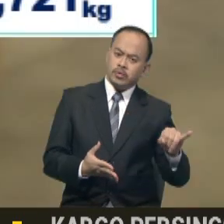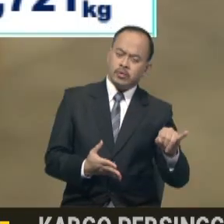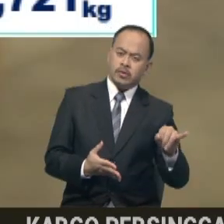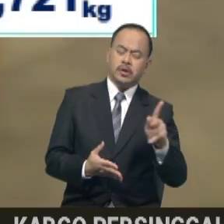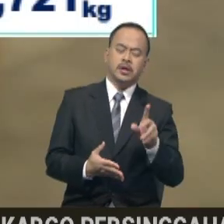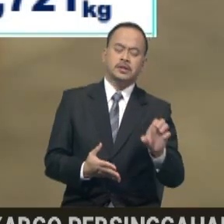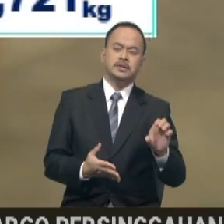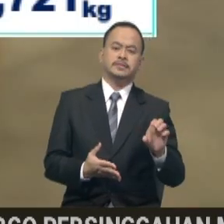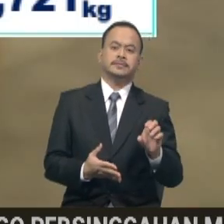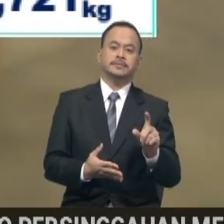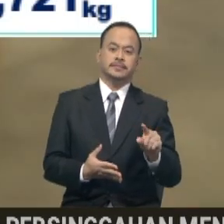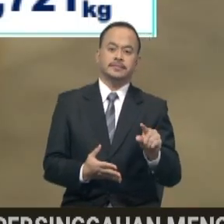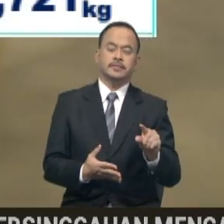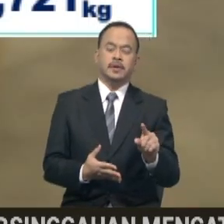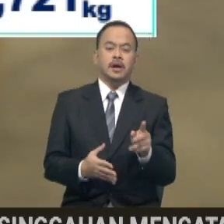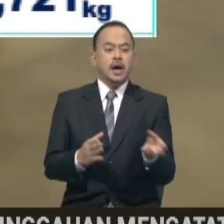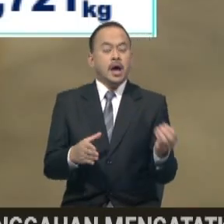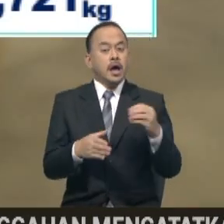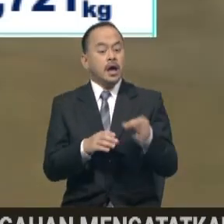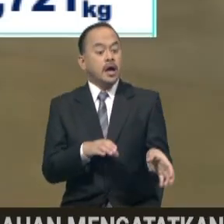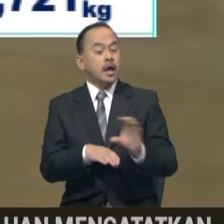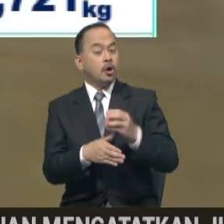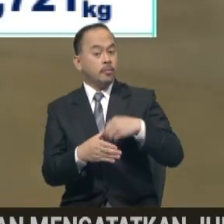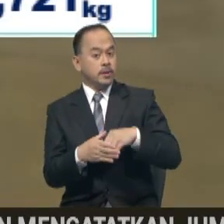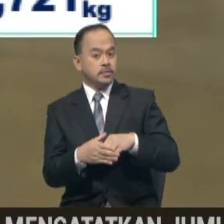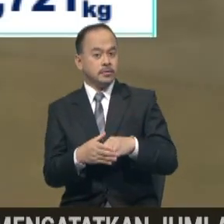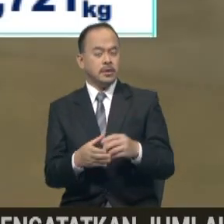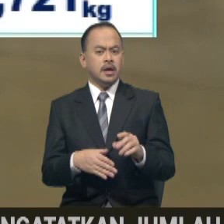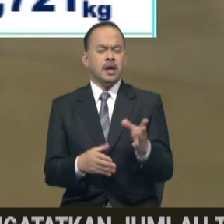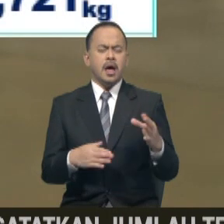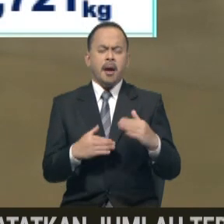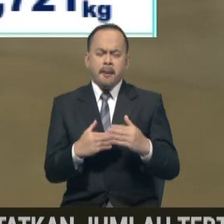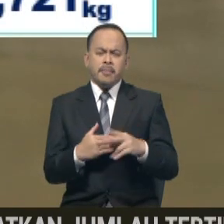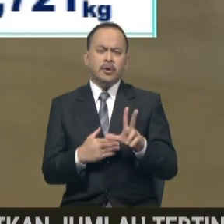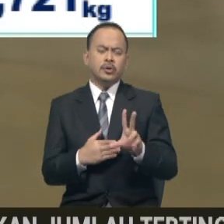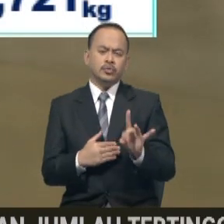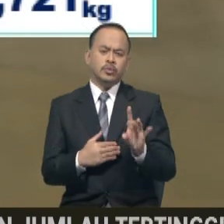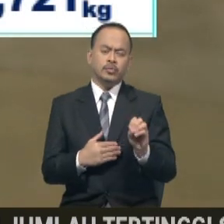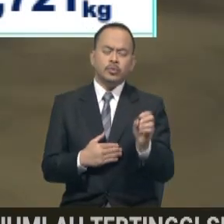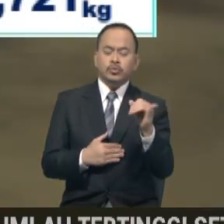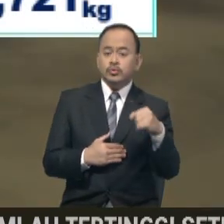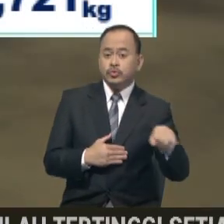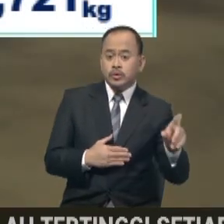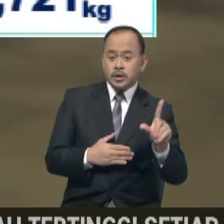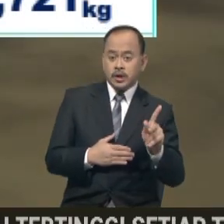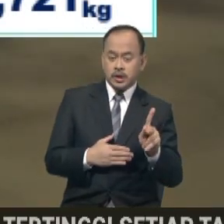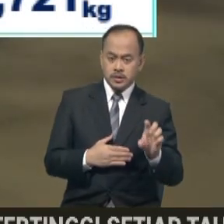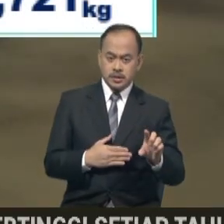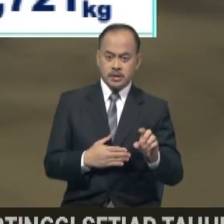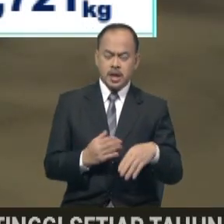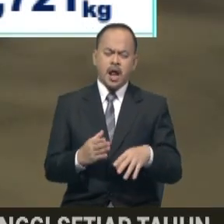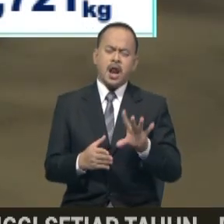130,800,000 kilogram, manakala kargo masuk mencatatkan hampir 70 juta kilogram dan kargo keluar